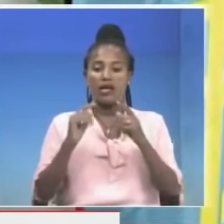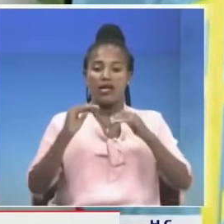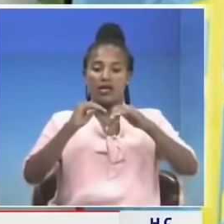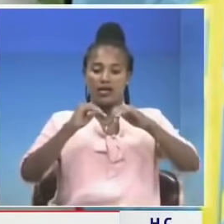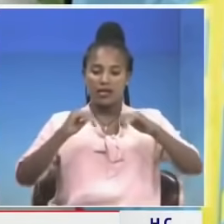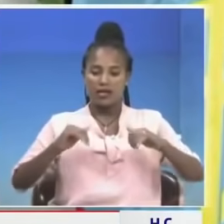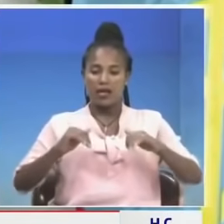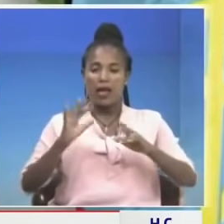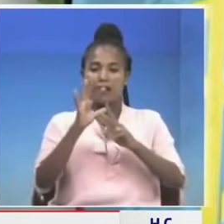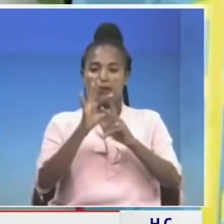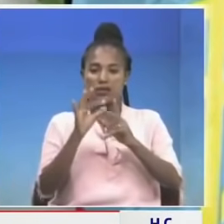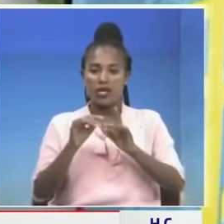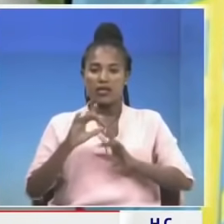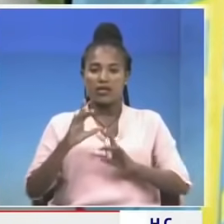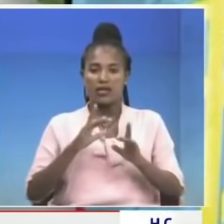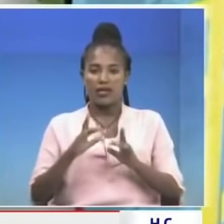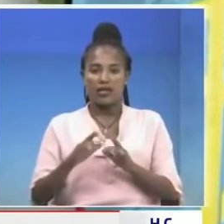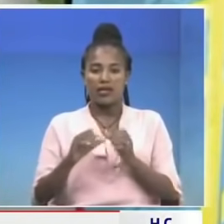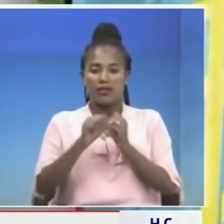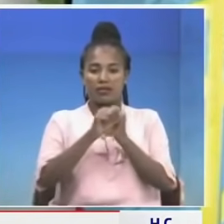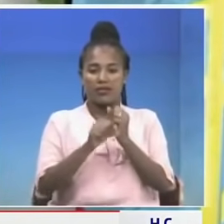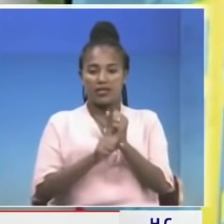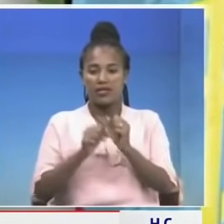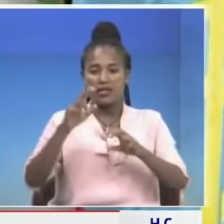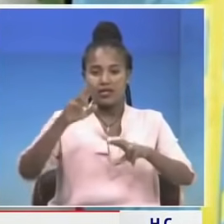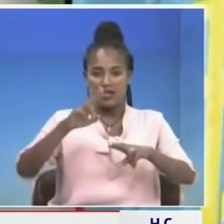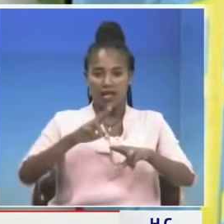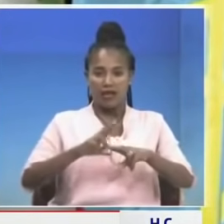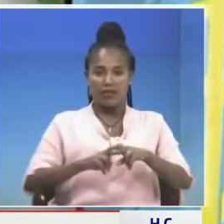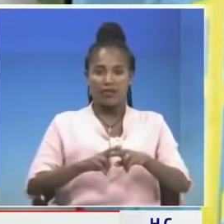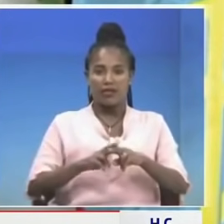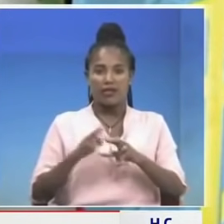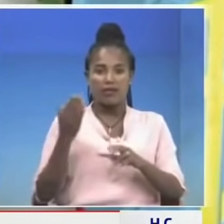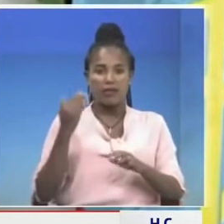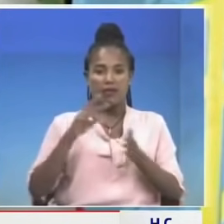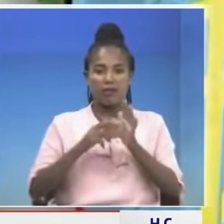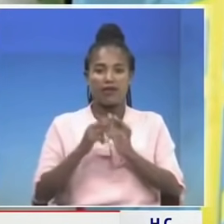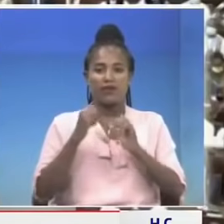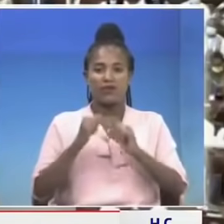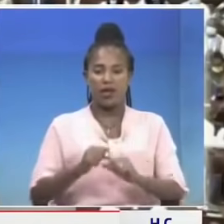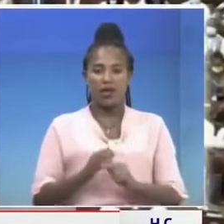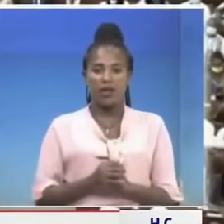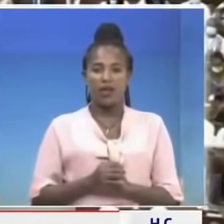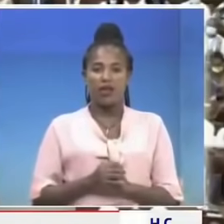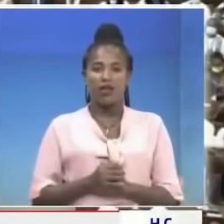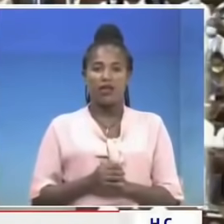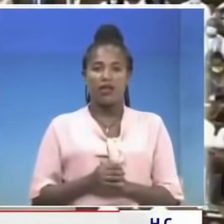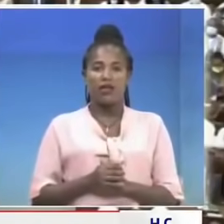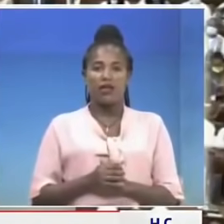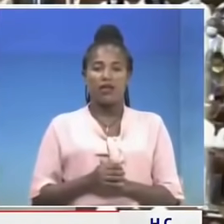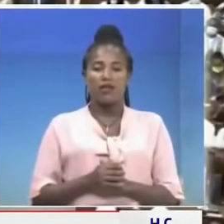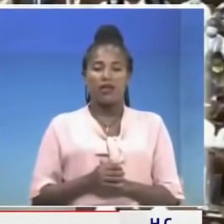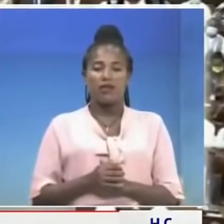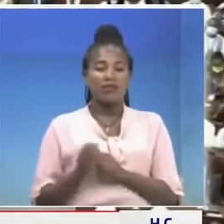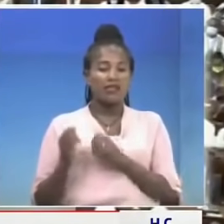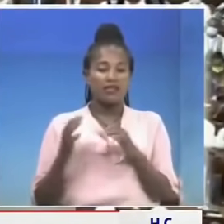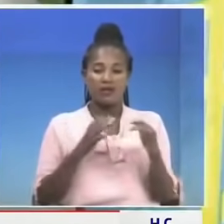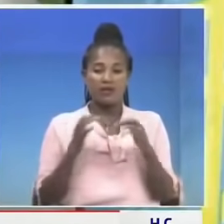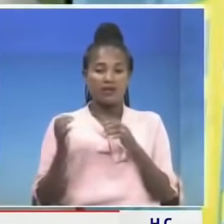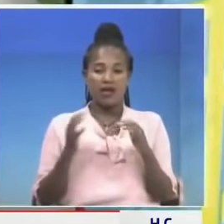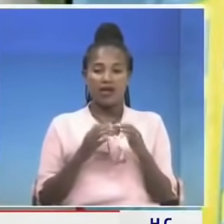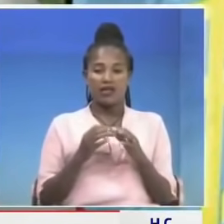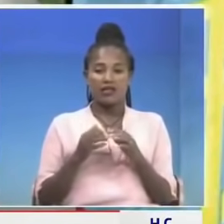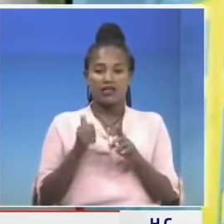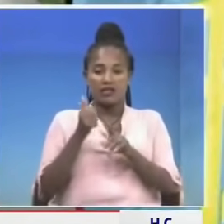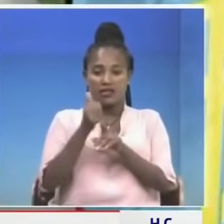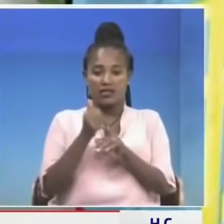ገለልተኛ ምርጫ እንዲካሄድ መሰረት የተጣለበት ነበር ማለት ይቻላል። በአመፅና በጠመንጃ ትግል